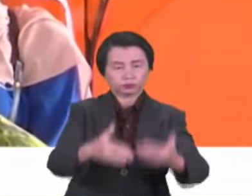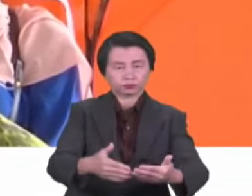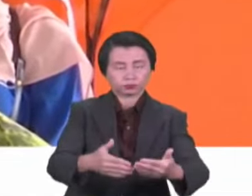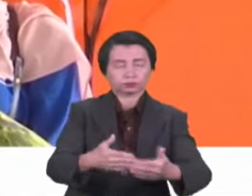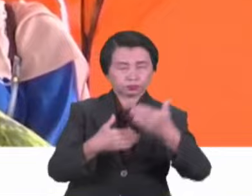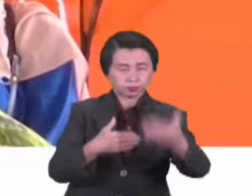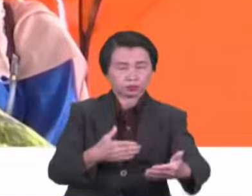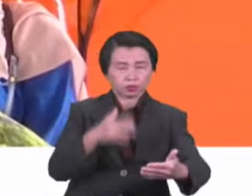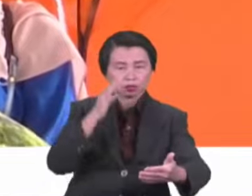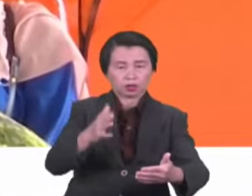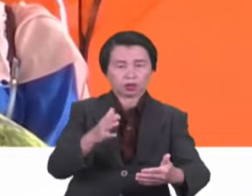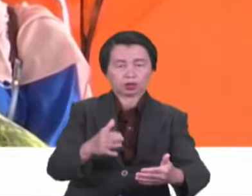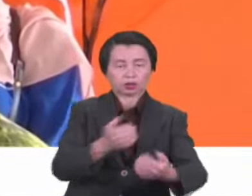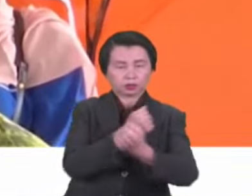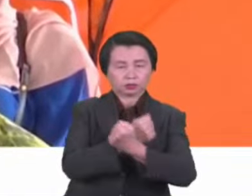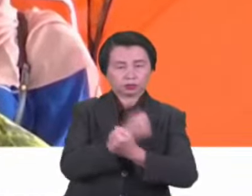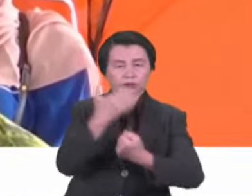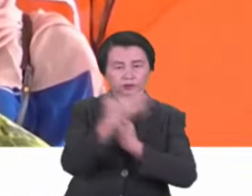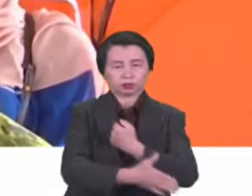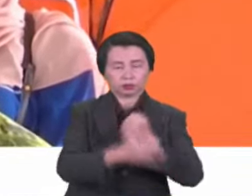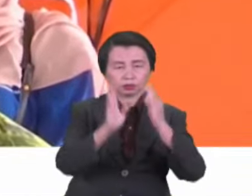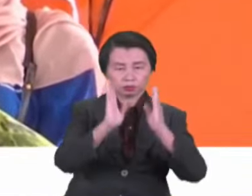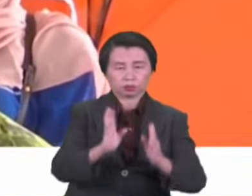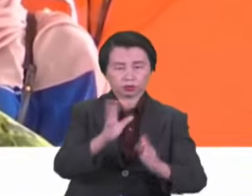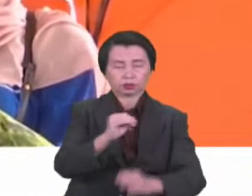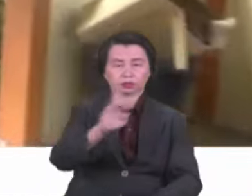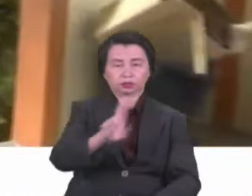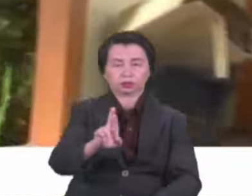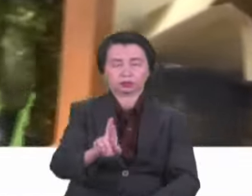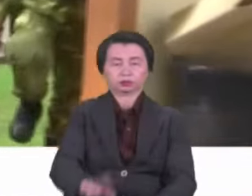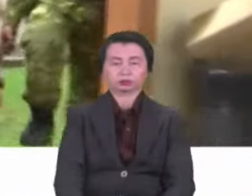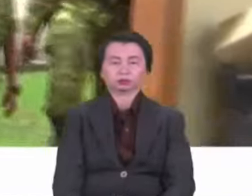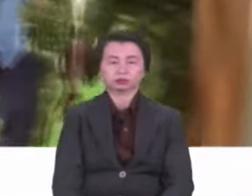dia akan sayang kepada negara, bangsa dan agama dia.